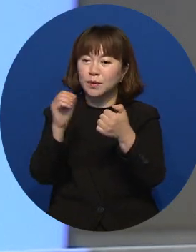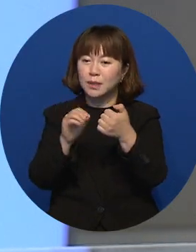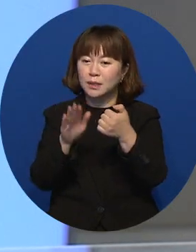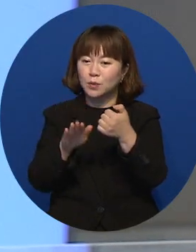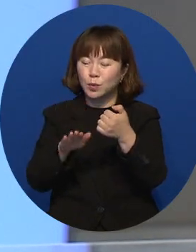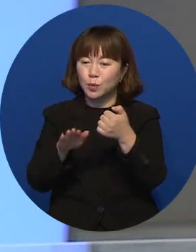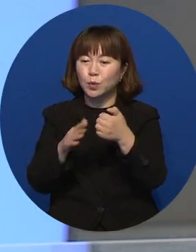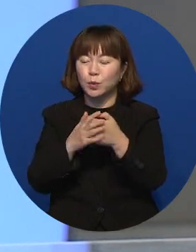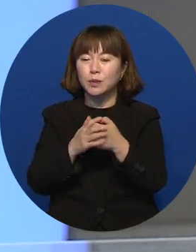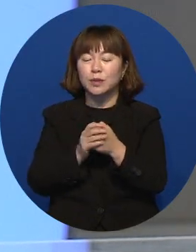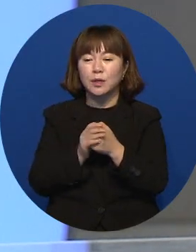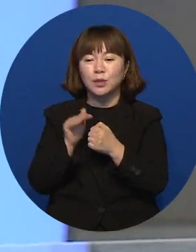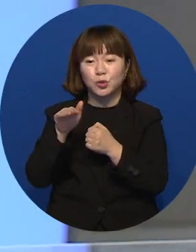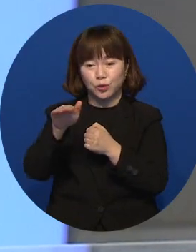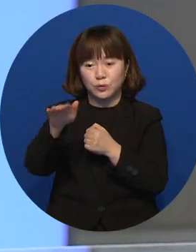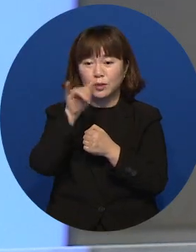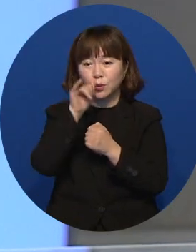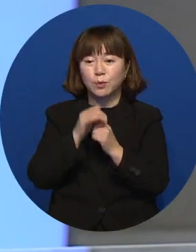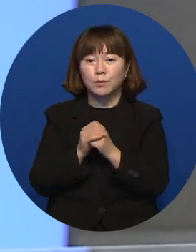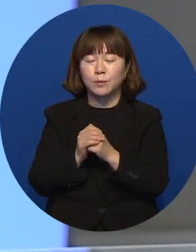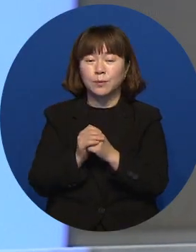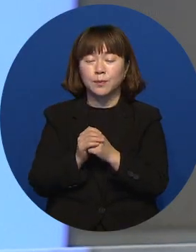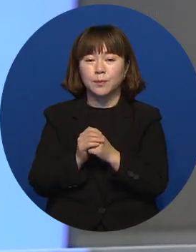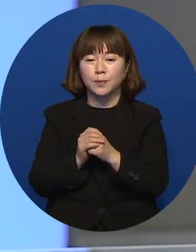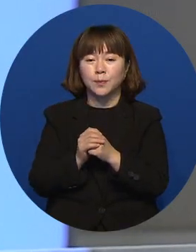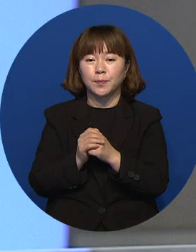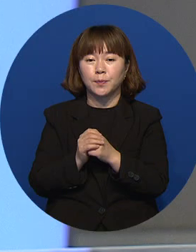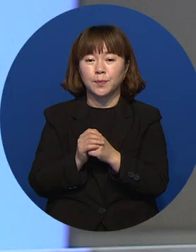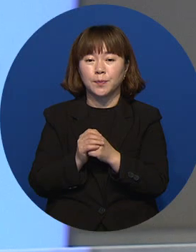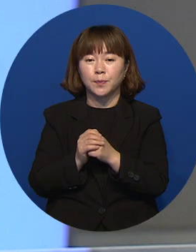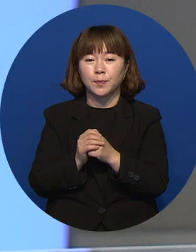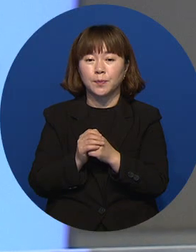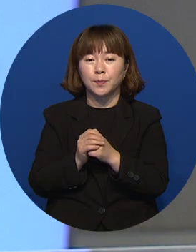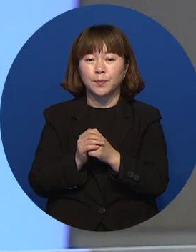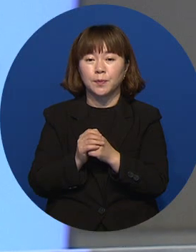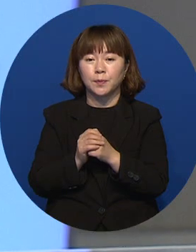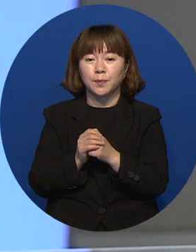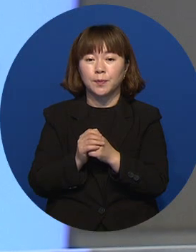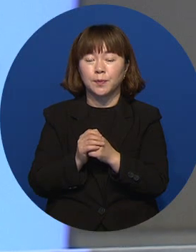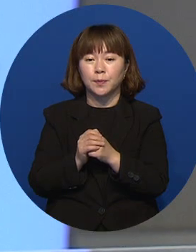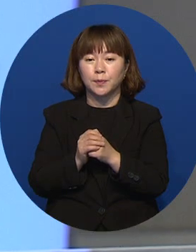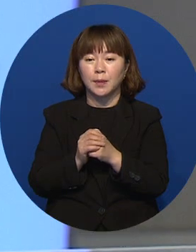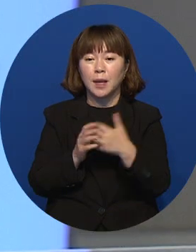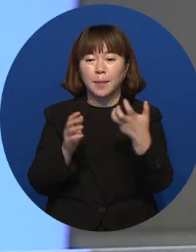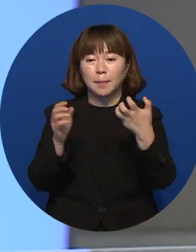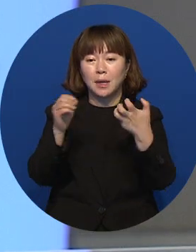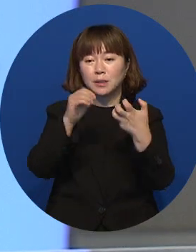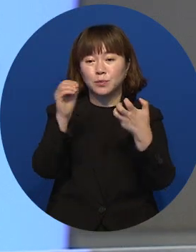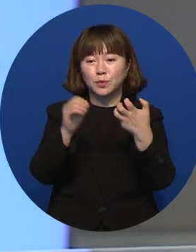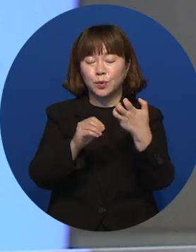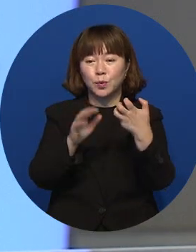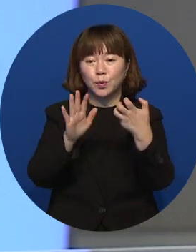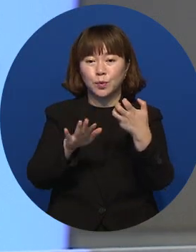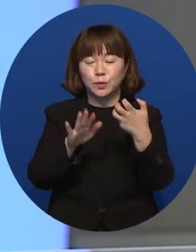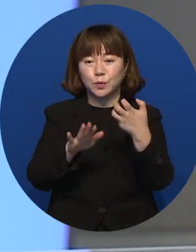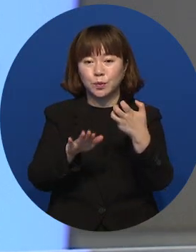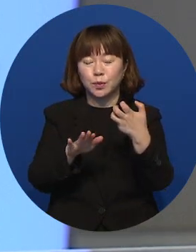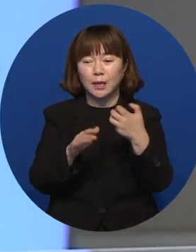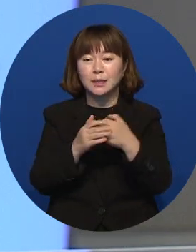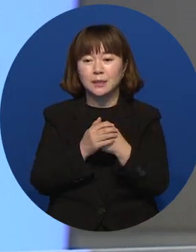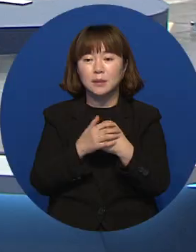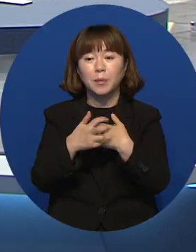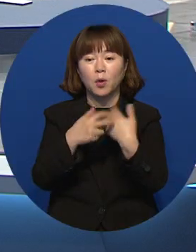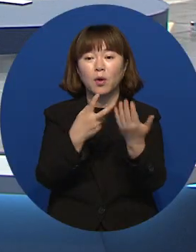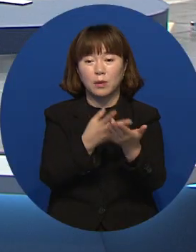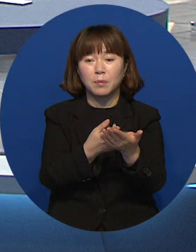유지하고 있고 아까 그 우리 위원장님 말씀처럼 언 그 6 80% 까지는 가동률을 유지할 수 있다고 했는데